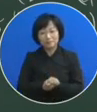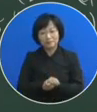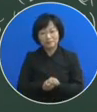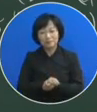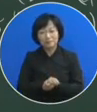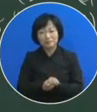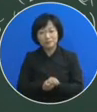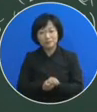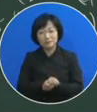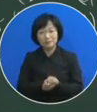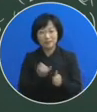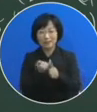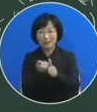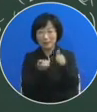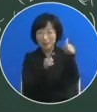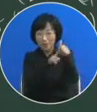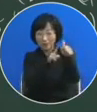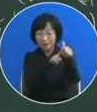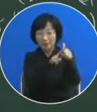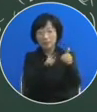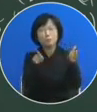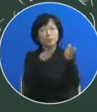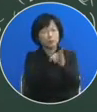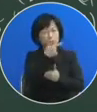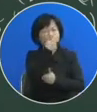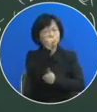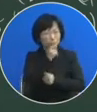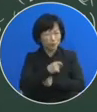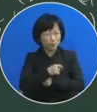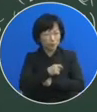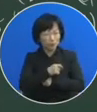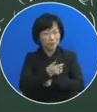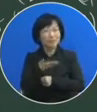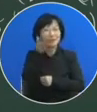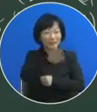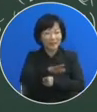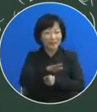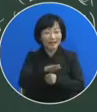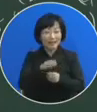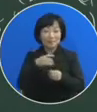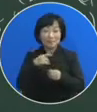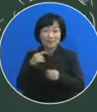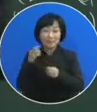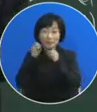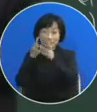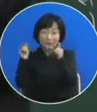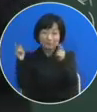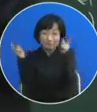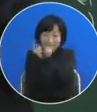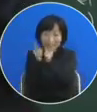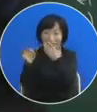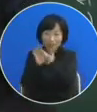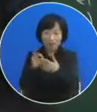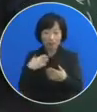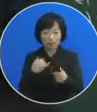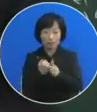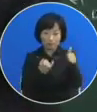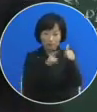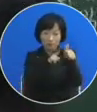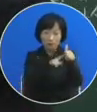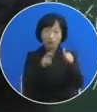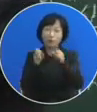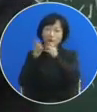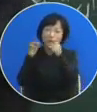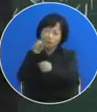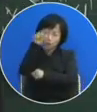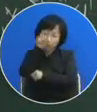남편이 믿음은 없어도 전도사님 좋아한다는 걸 가서 얘기해 달라는 거예요. And so even though my husband doesn't have much faith, he really likes you, assistant pastor, so go